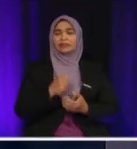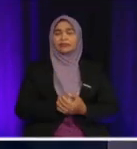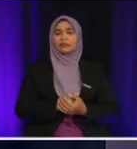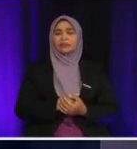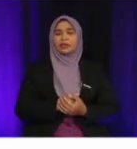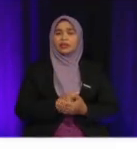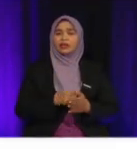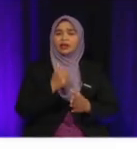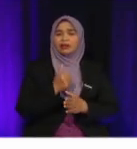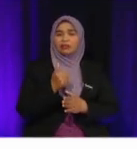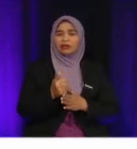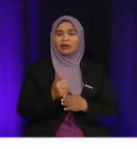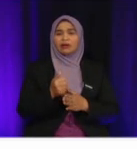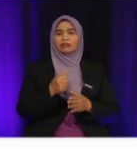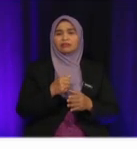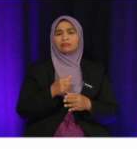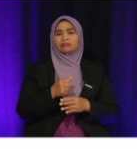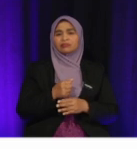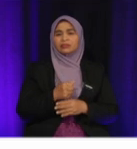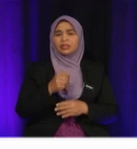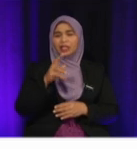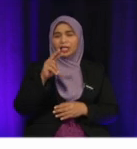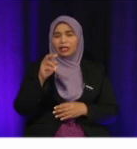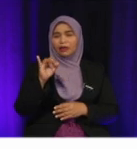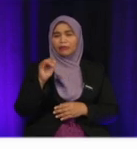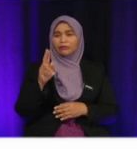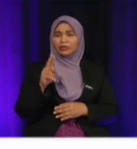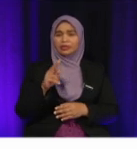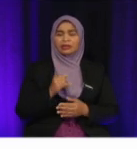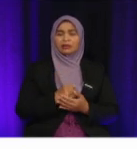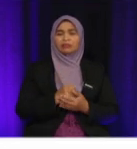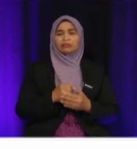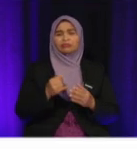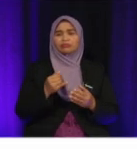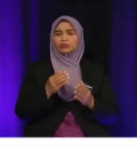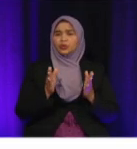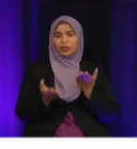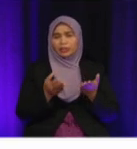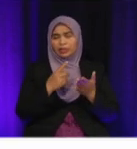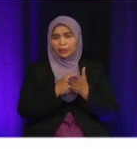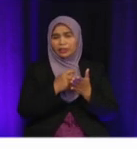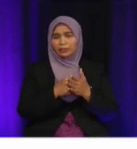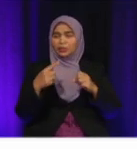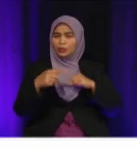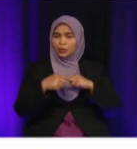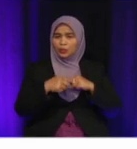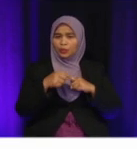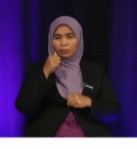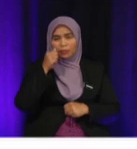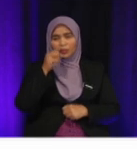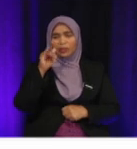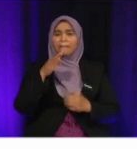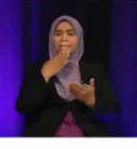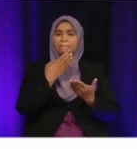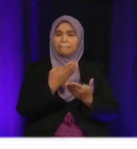nasab terhadap orang yang baik akhlaknya. Contohnya, tiba-tiba dia tuduh seorang perempuan yang baik itu melakukan zina. Awak